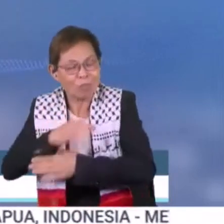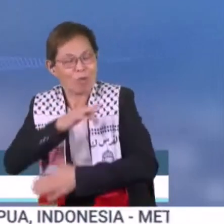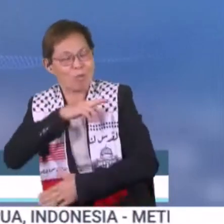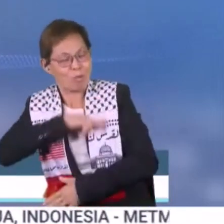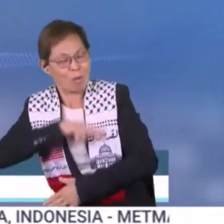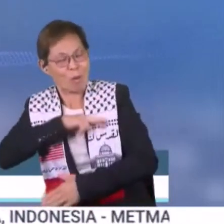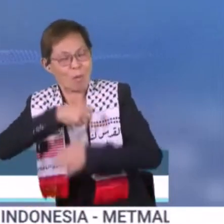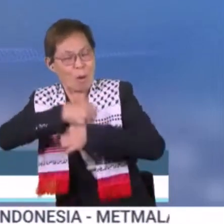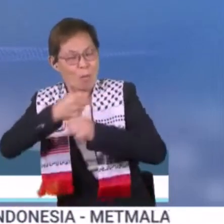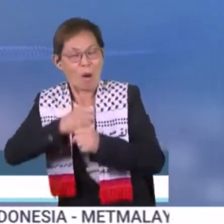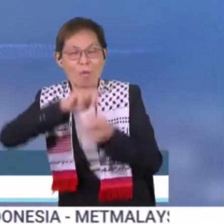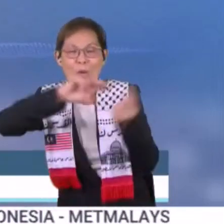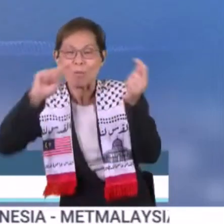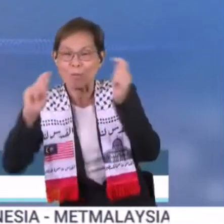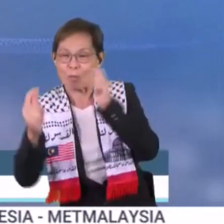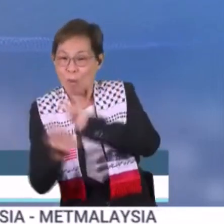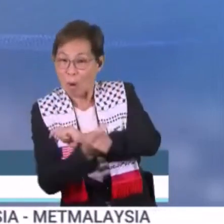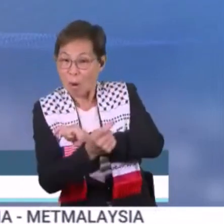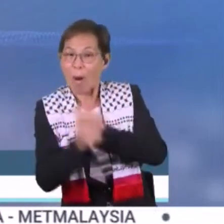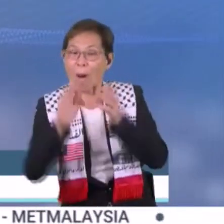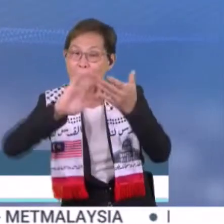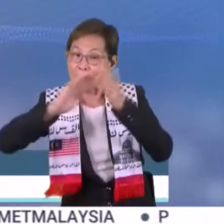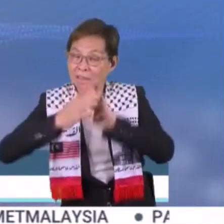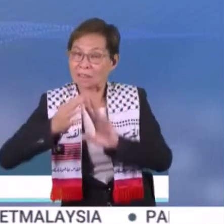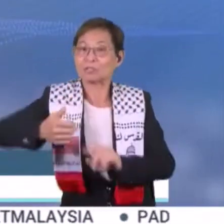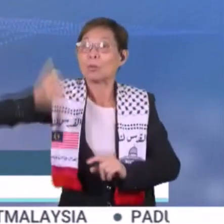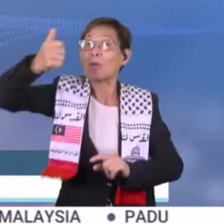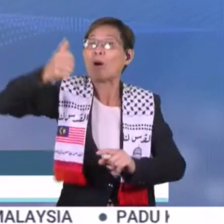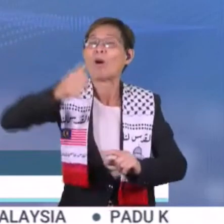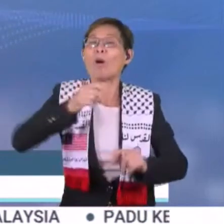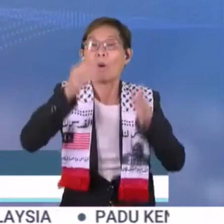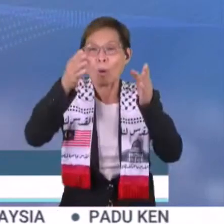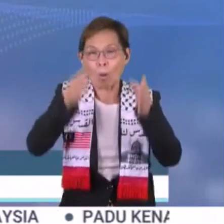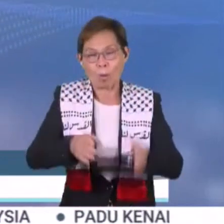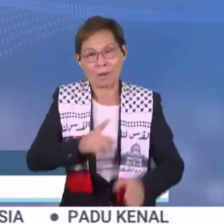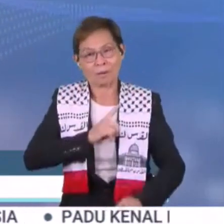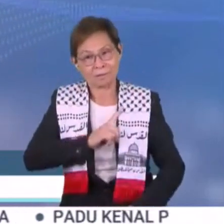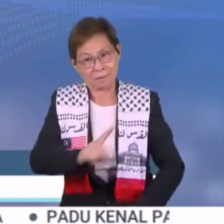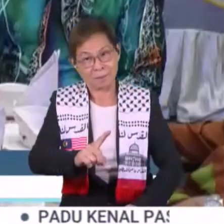rezeki dalam mencipta perubahan kepada masyarakat terutama yang beragama Islam.